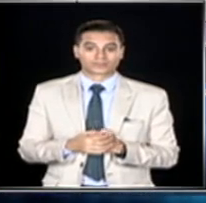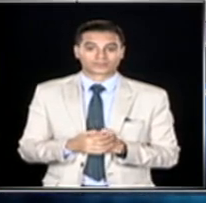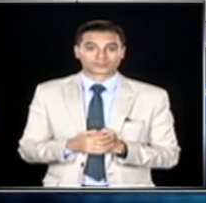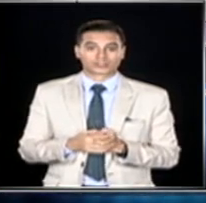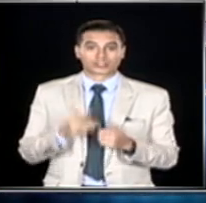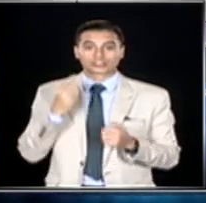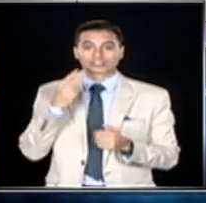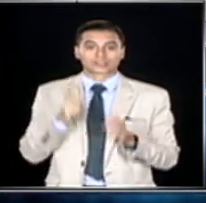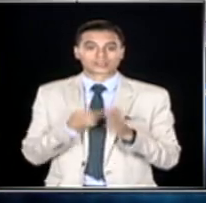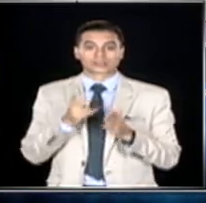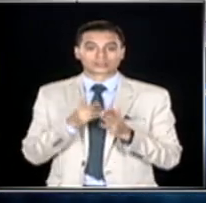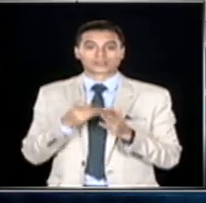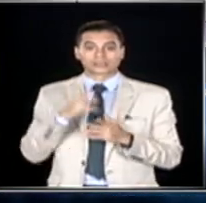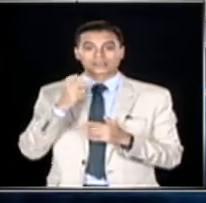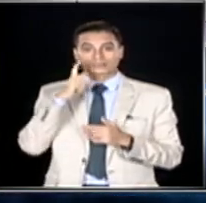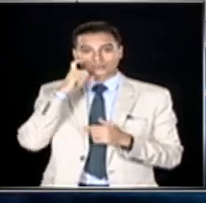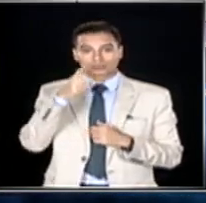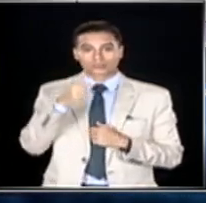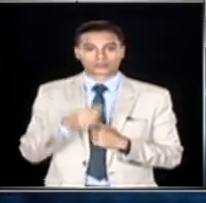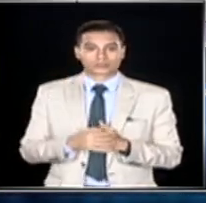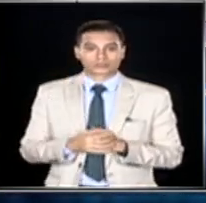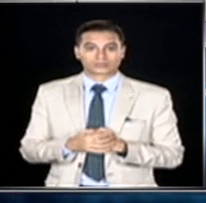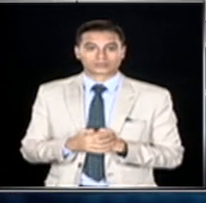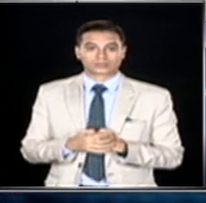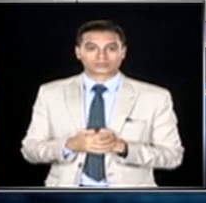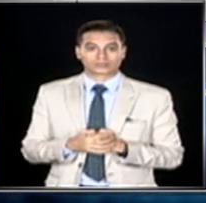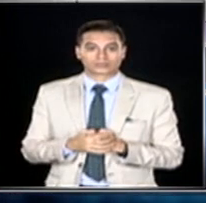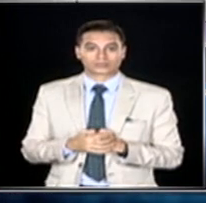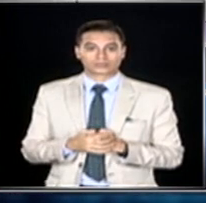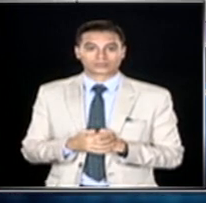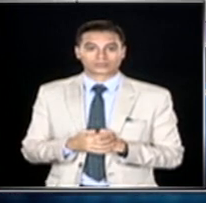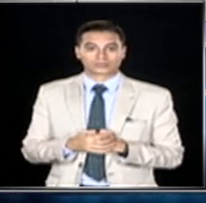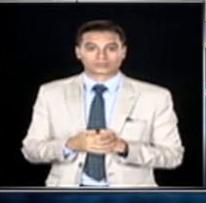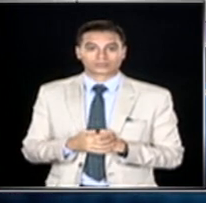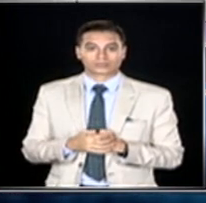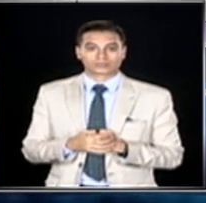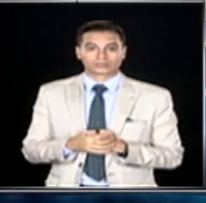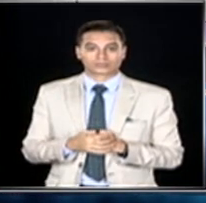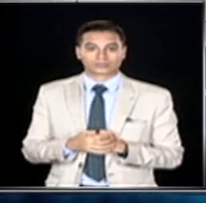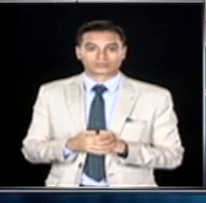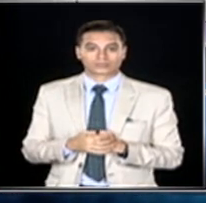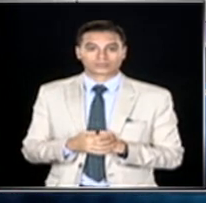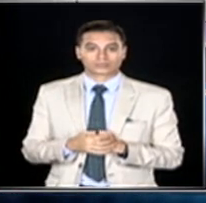كم مرة تكرر الرقم 2 في الصورة؟